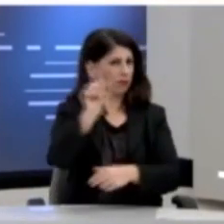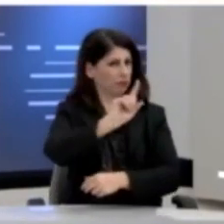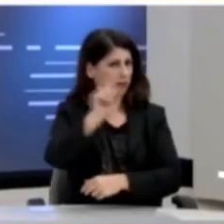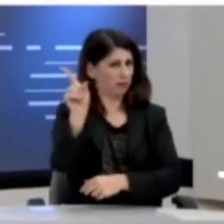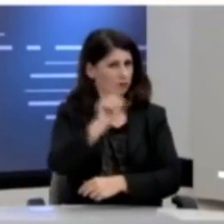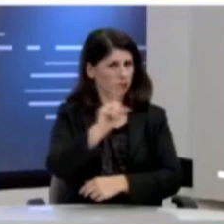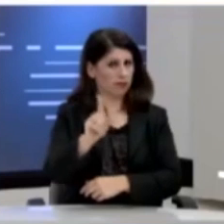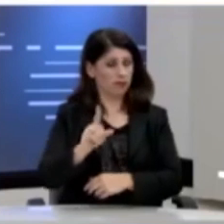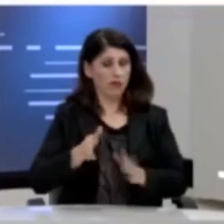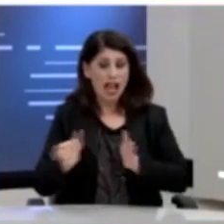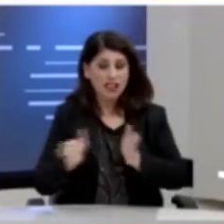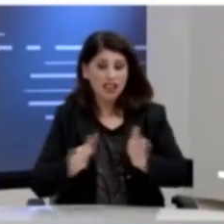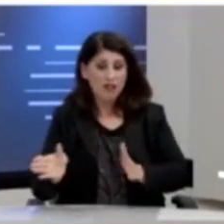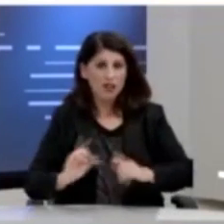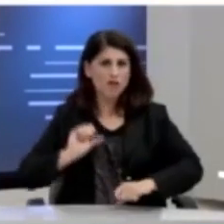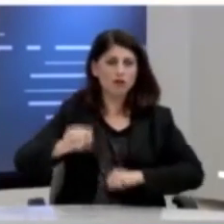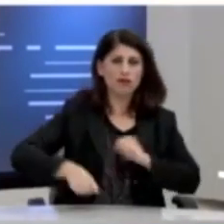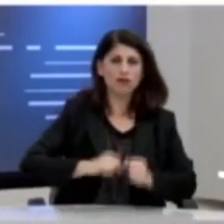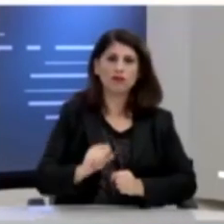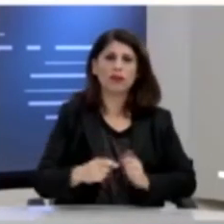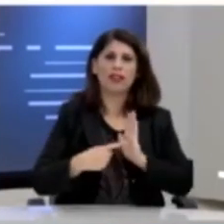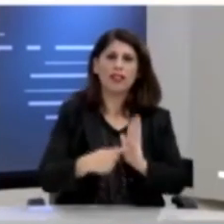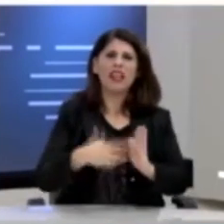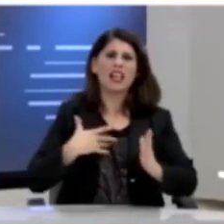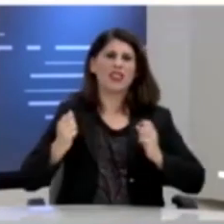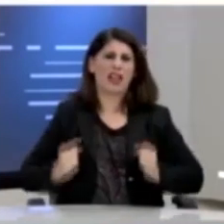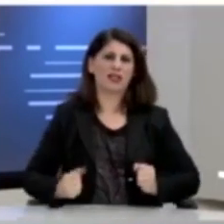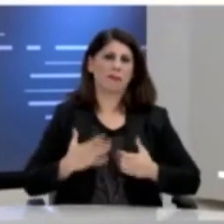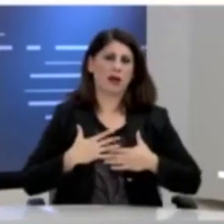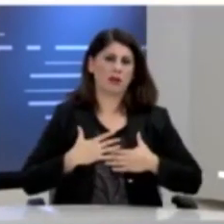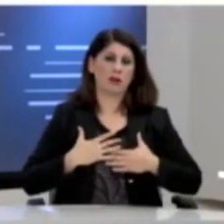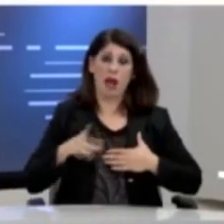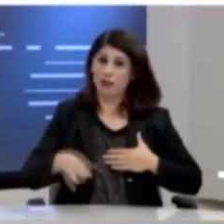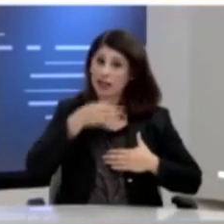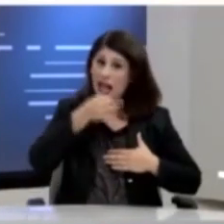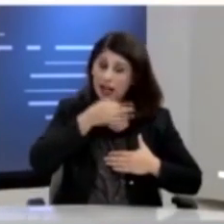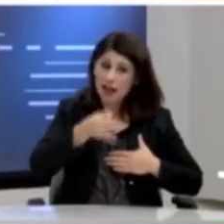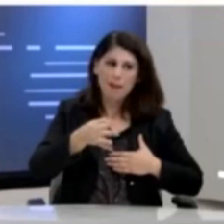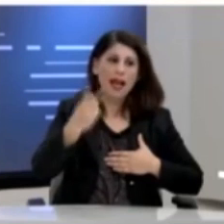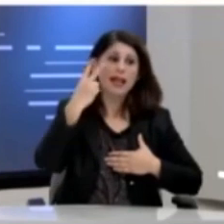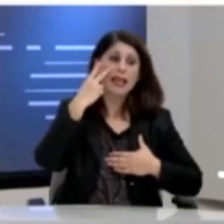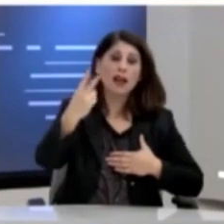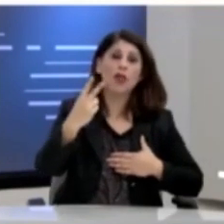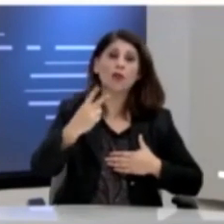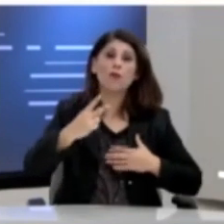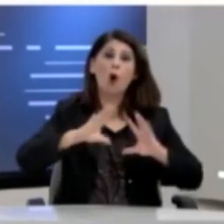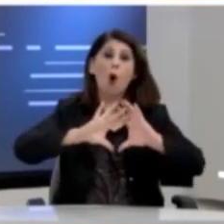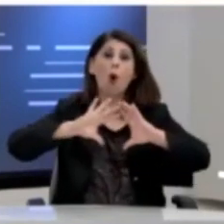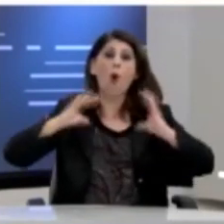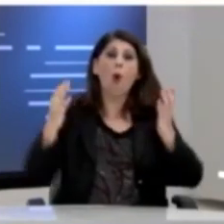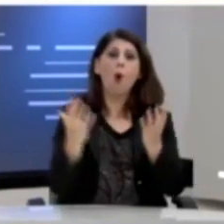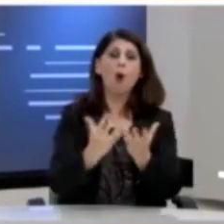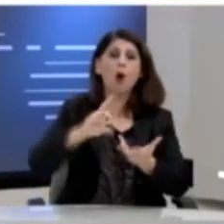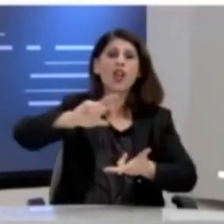Την κατεύθυνση της πάλης της δείχνουν η θέση μας. Και αν τα λέμε αυτά, είναι για να δούμε όλο το